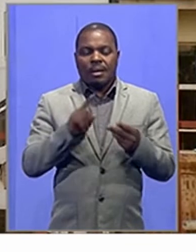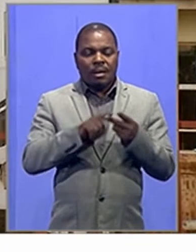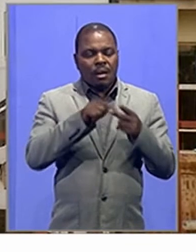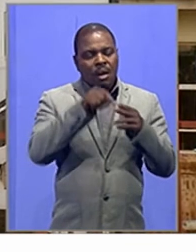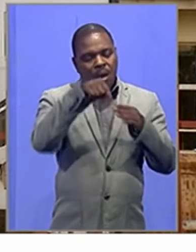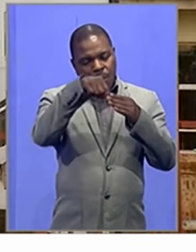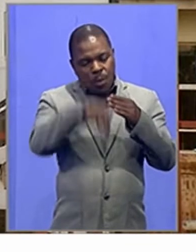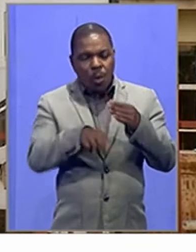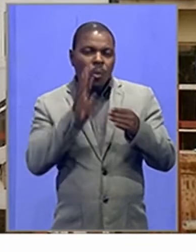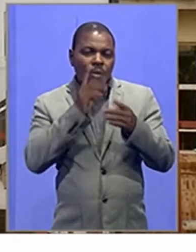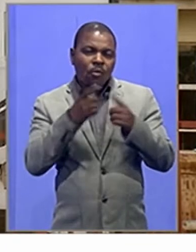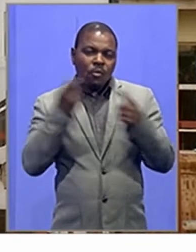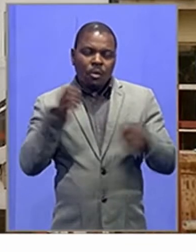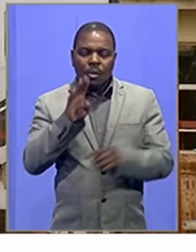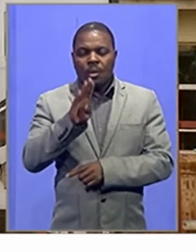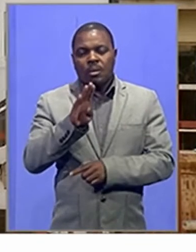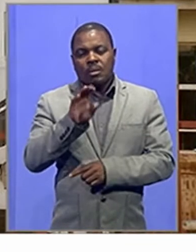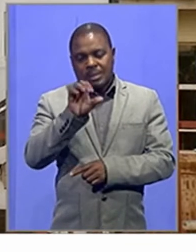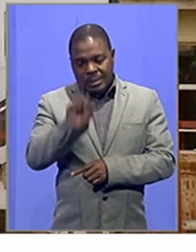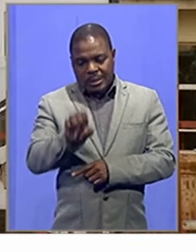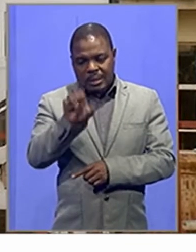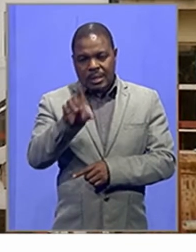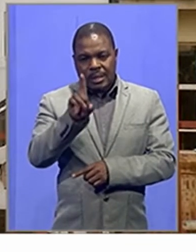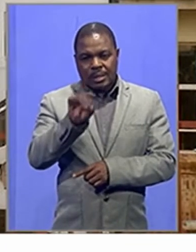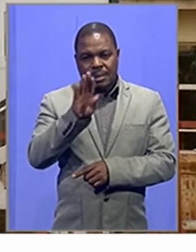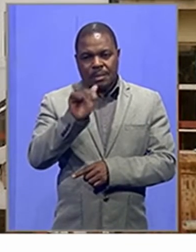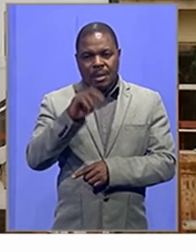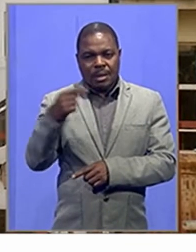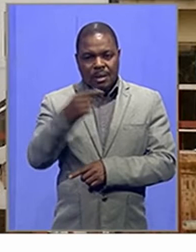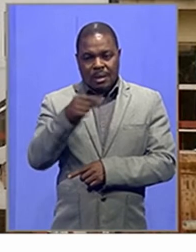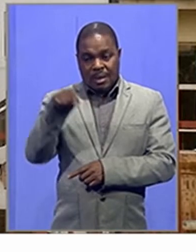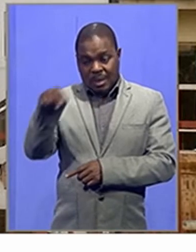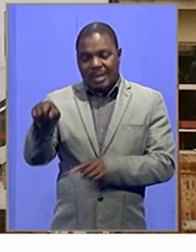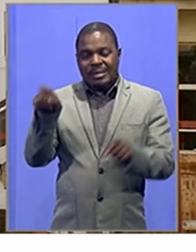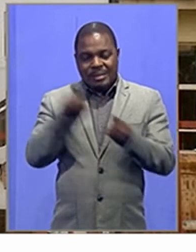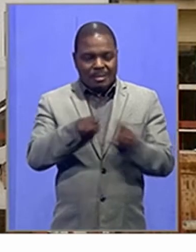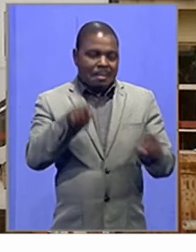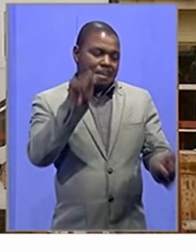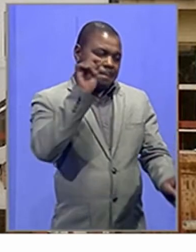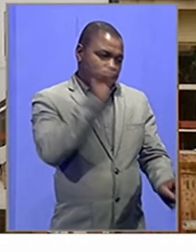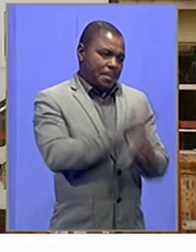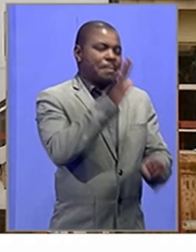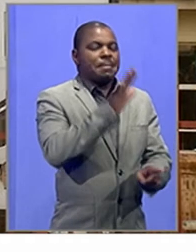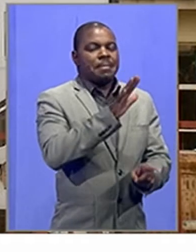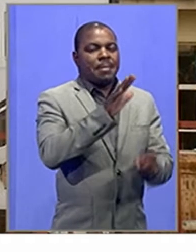supa tsa sedibengota le tsone di nnile le seabe se se tona mo bothateng ba